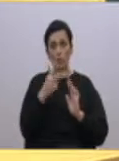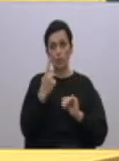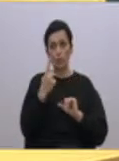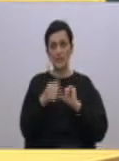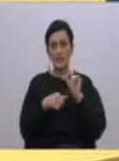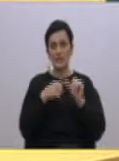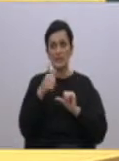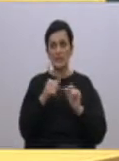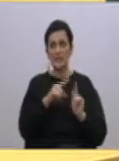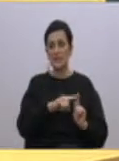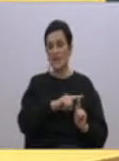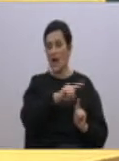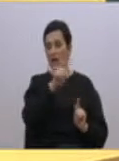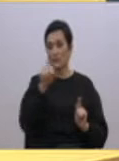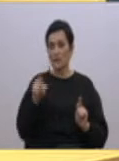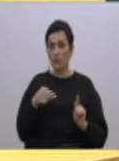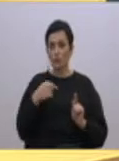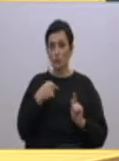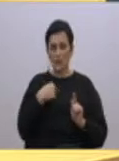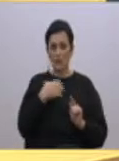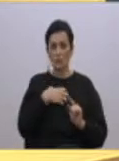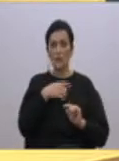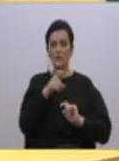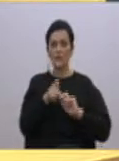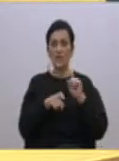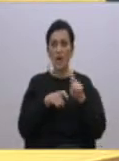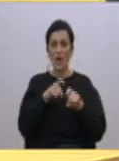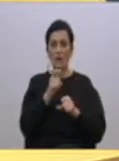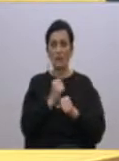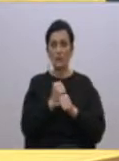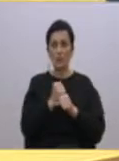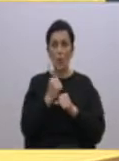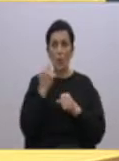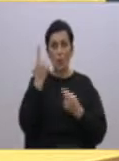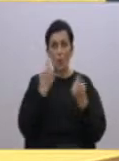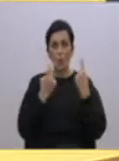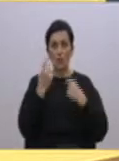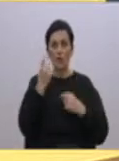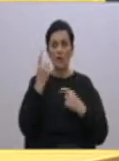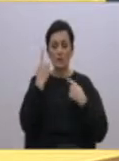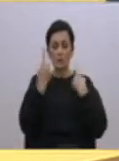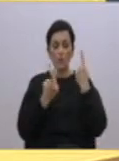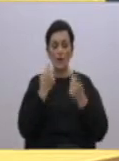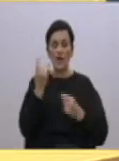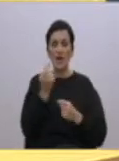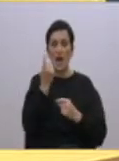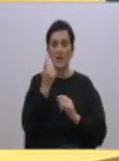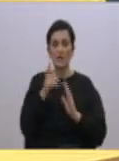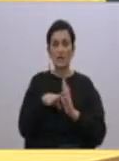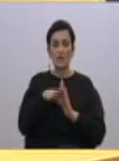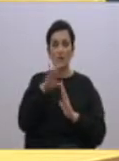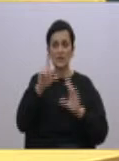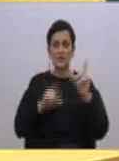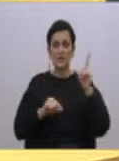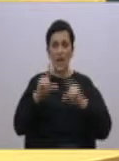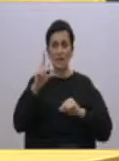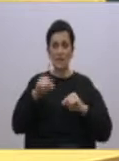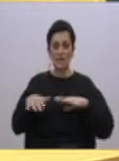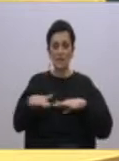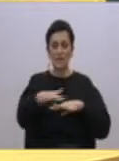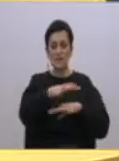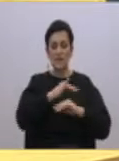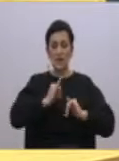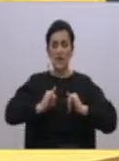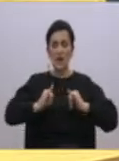2021 წლის განმავლობაში ჩვენ გადავდგით მნიშვნელოვანი ნაბიჯები მონაცემთა ხარისხის გაუმჯობესების, სტატისტიკის არეალის გაფართოებისა